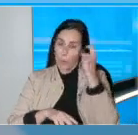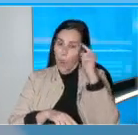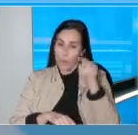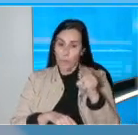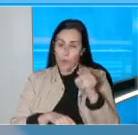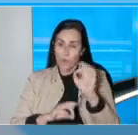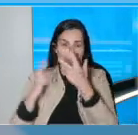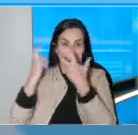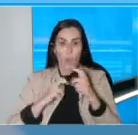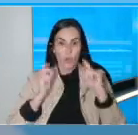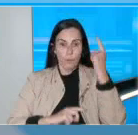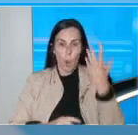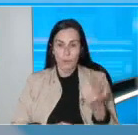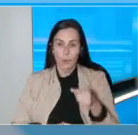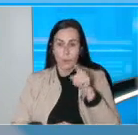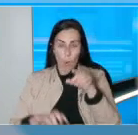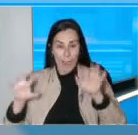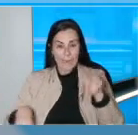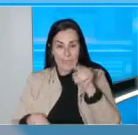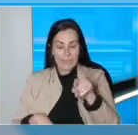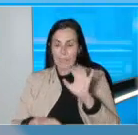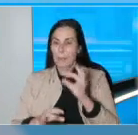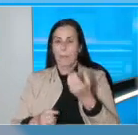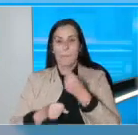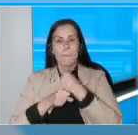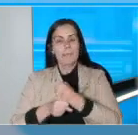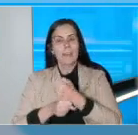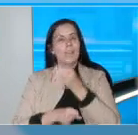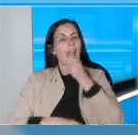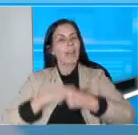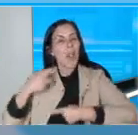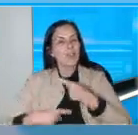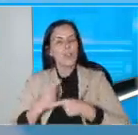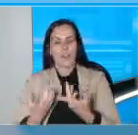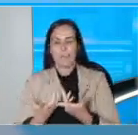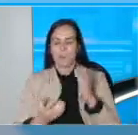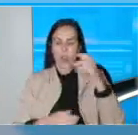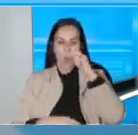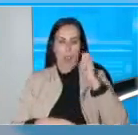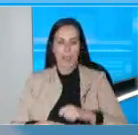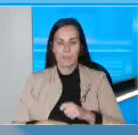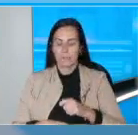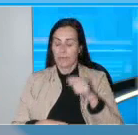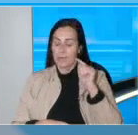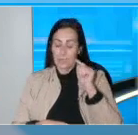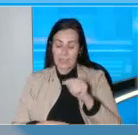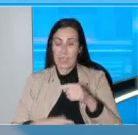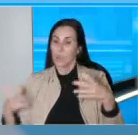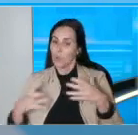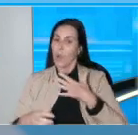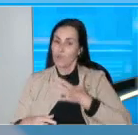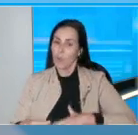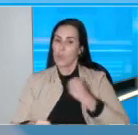הן כמובן מאוד מאוד גבוהות. זלנסקי מייצג בעצם את הדור החדש של ההנהגה האוקראינית, דור שבא